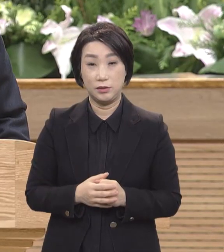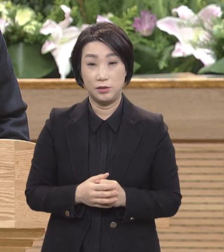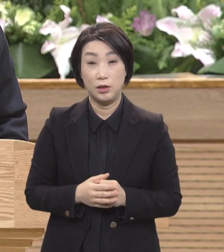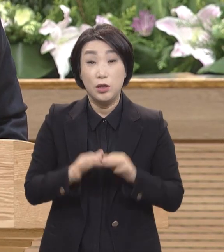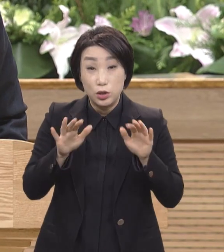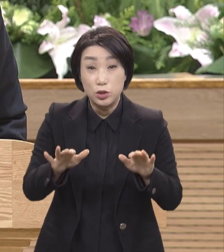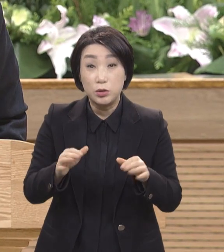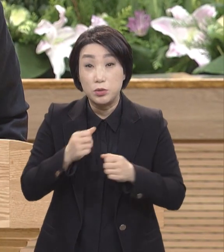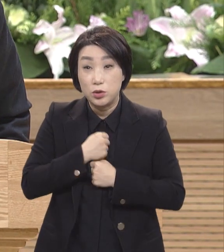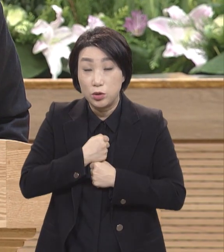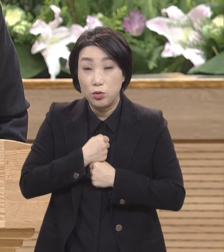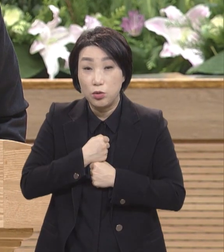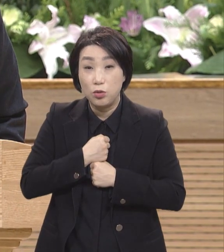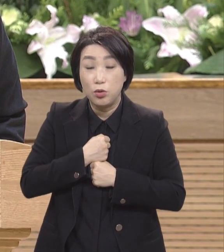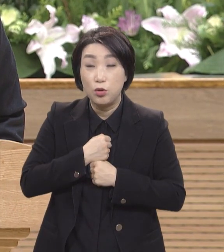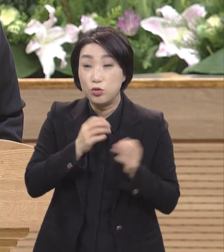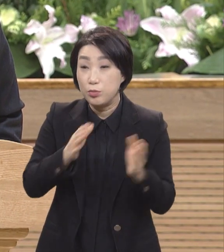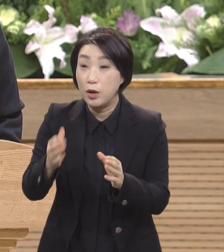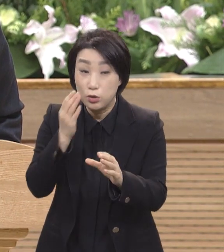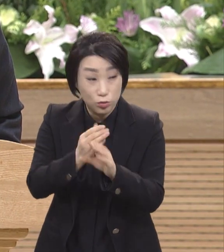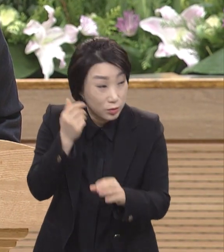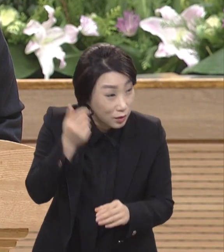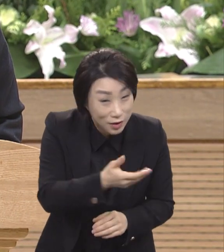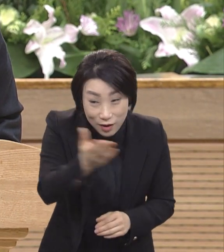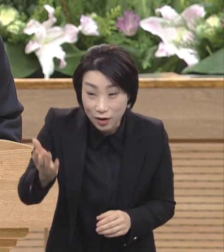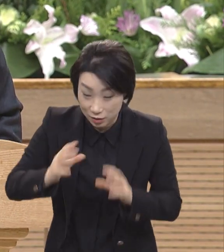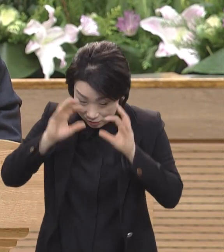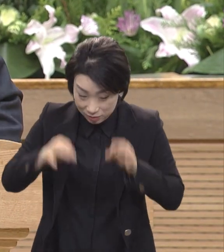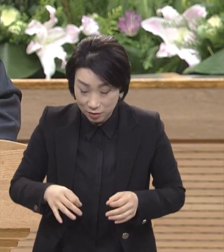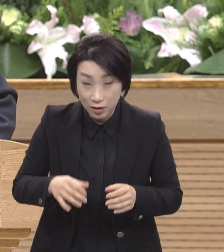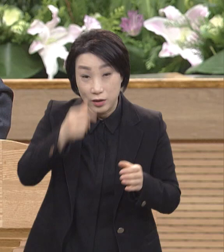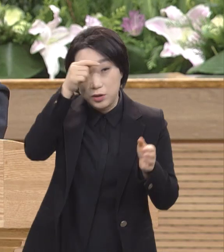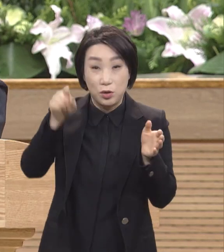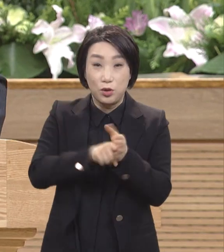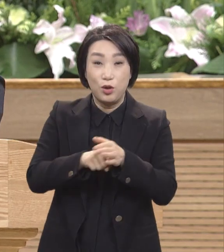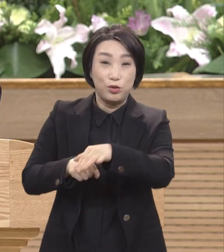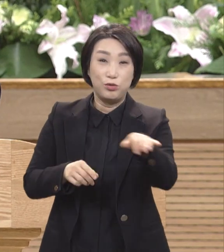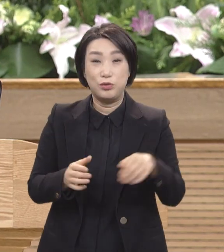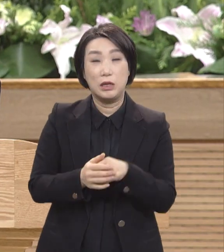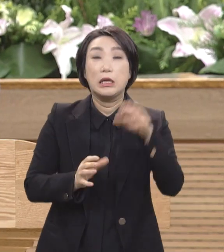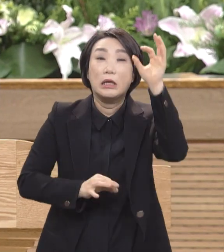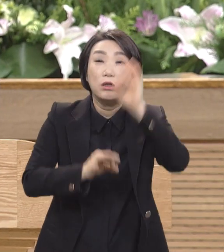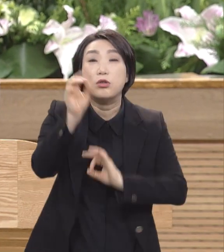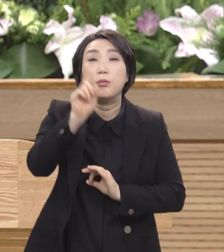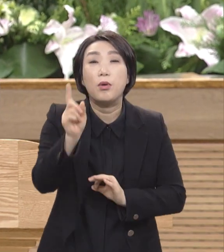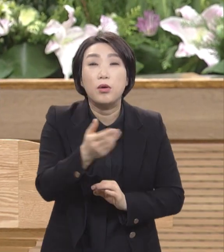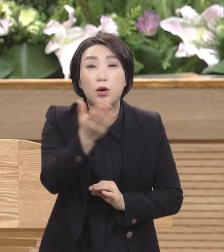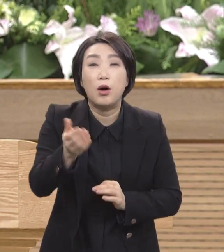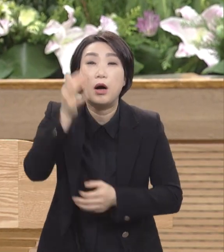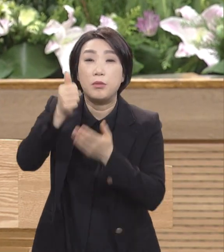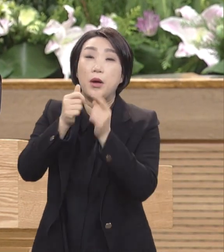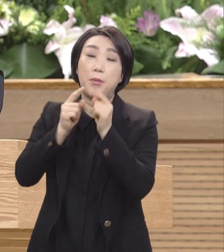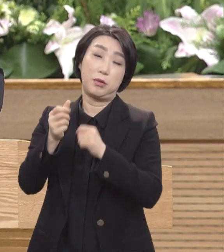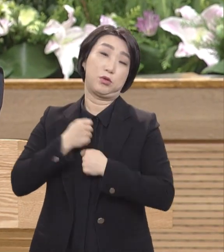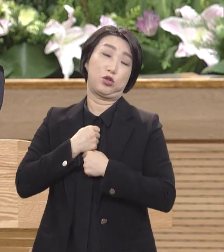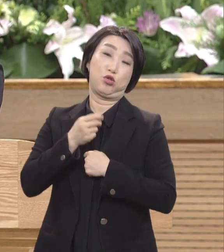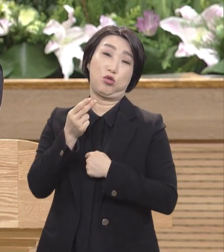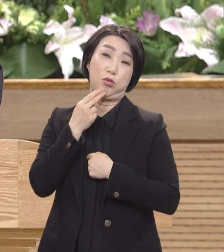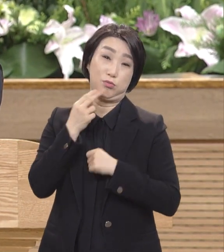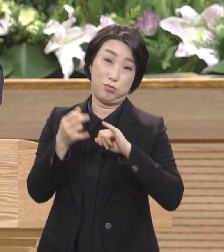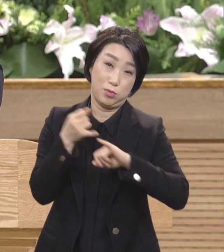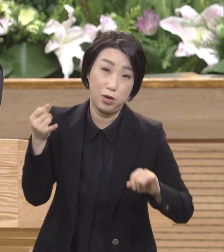지금 지키고 준비하고 있나요? 우리 기독교인의 최고의 실수는 하나님 말씀을 안 지키는